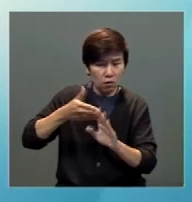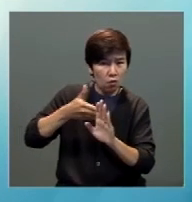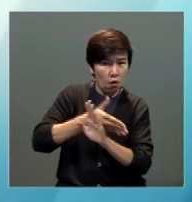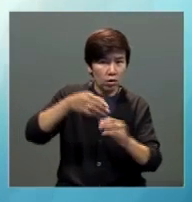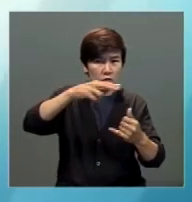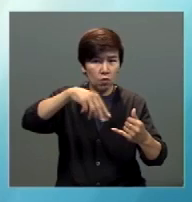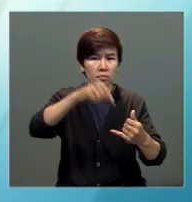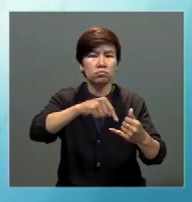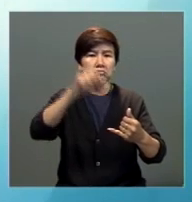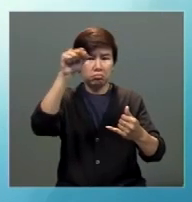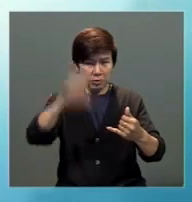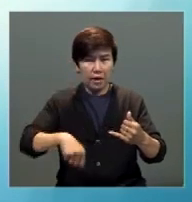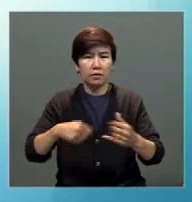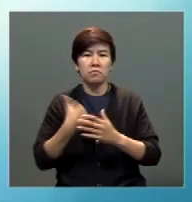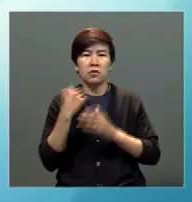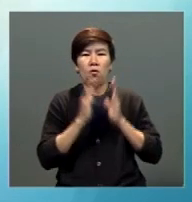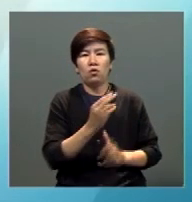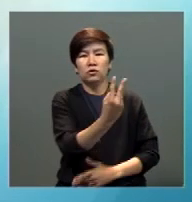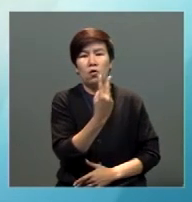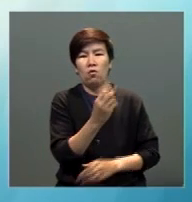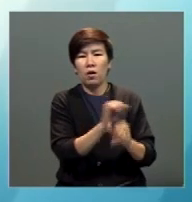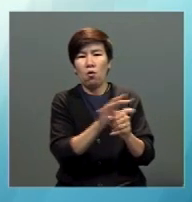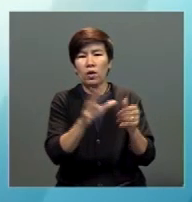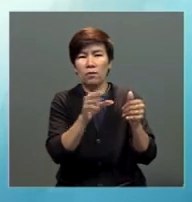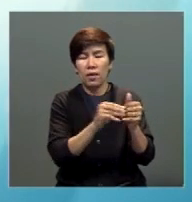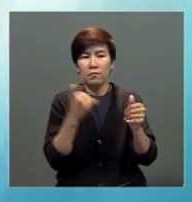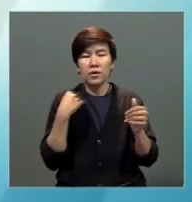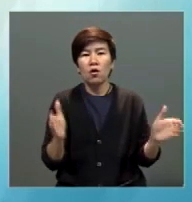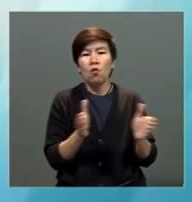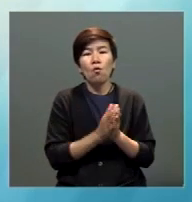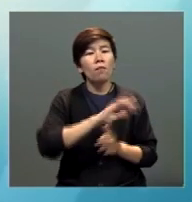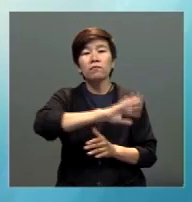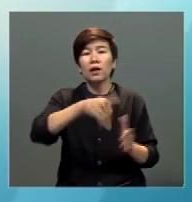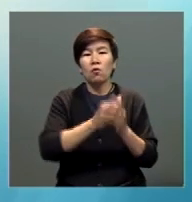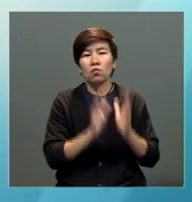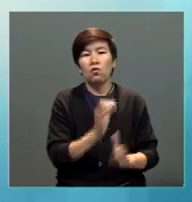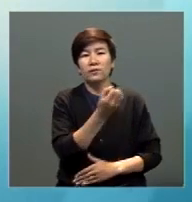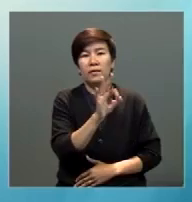รายแล้วก็มีการตรวจก่อนทำหัตถการหมายถึงก่อนผ่าตัดนะครับมีบางโรงพยาบาลก็มีการสแกนตรวจกันไปทุกรายที่จะเข้าห้องผ่าตัดดูว่ามีเท่าไหร่ก็พบว่ามี2รายที่ขึ้นมานะครับอันนี้ก็รวมกันแล้วก็เป็น19